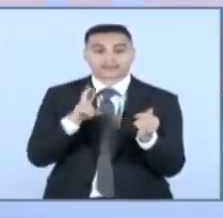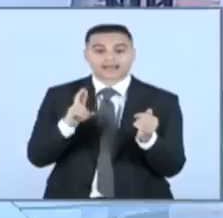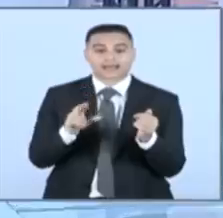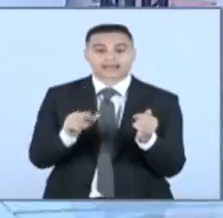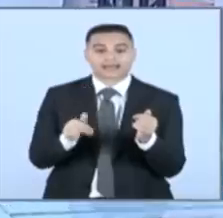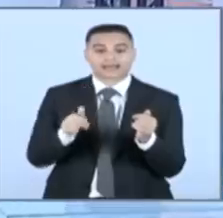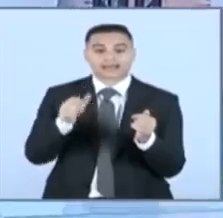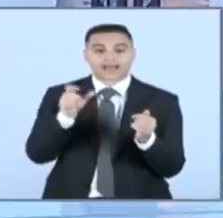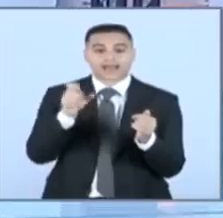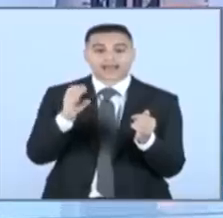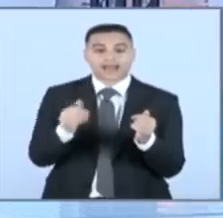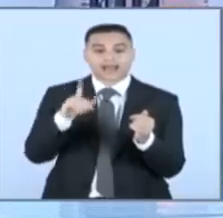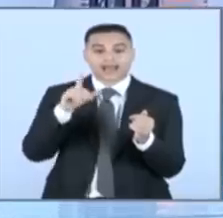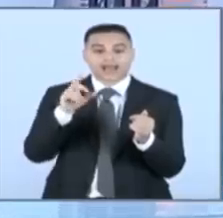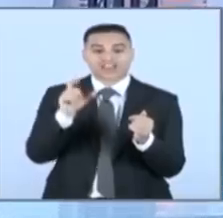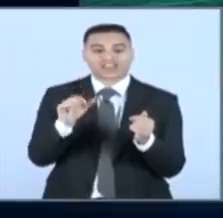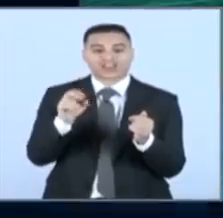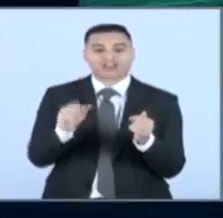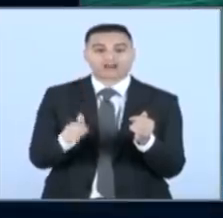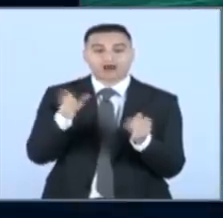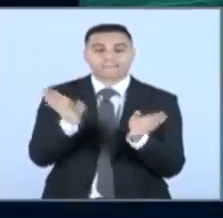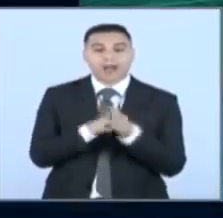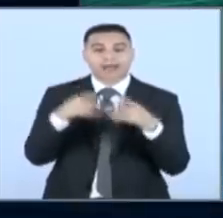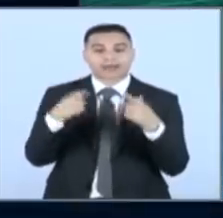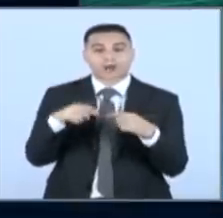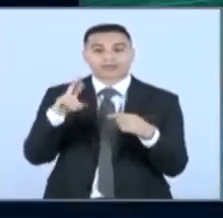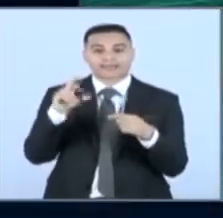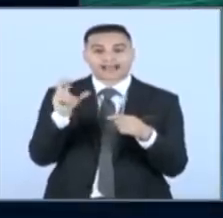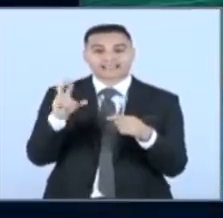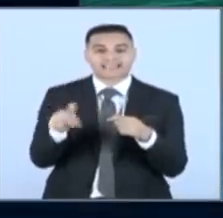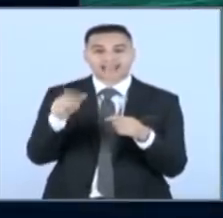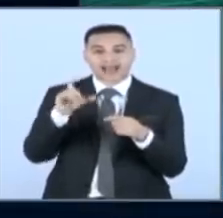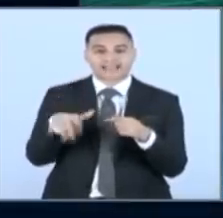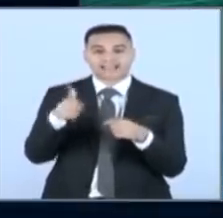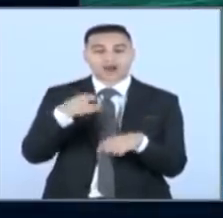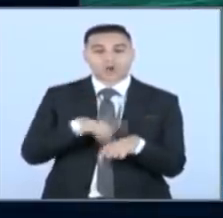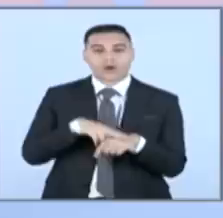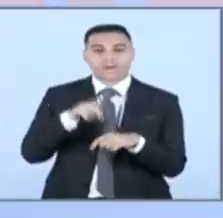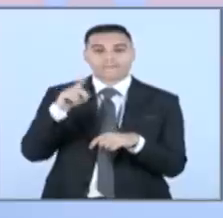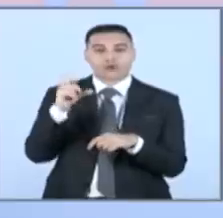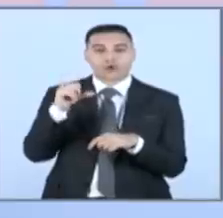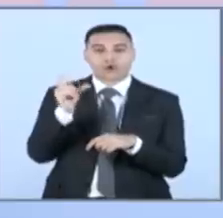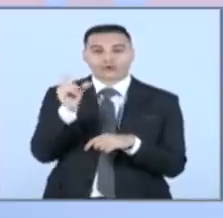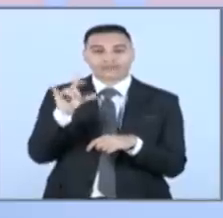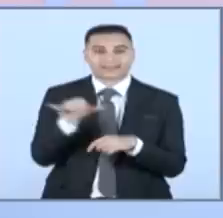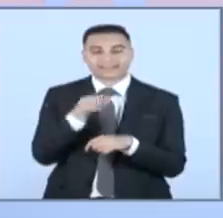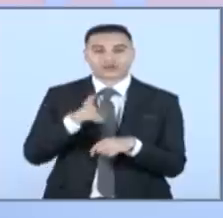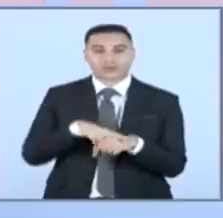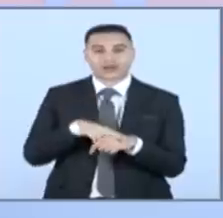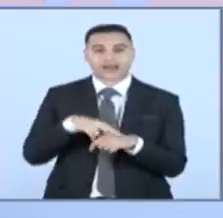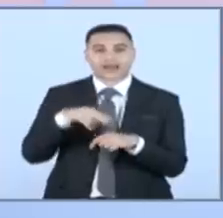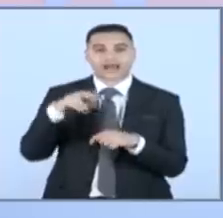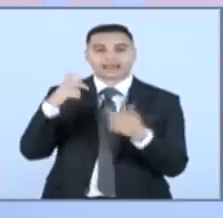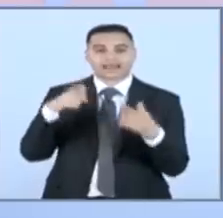تنغانيكا، على الحدود بين تنزانيا وبروندي وزامبيا والكونغو